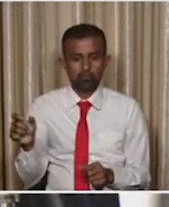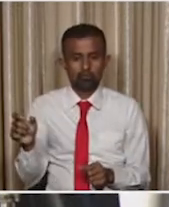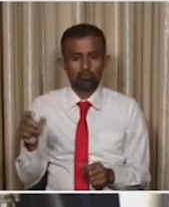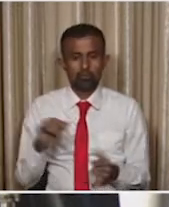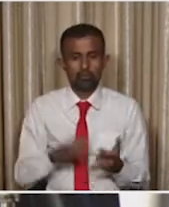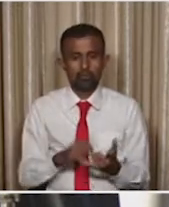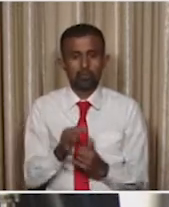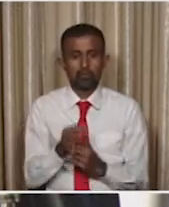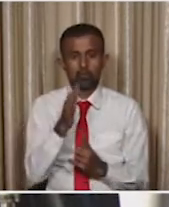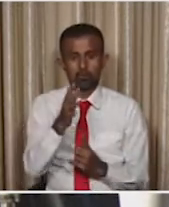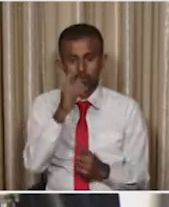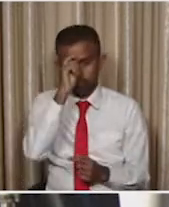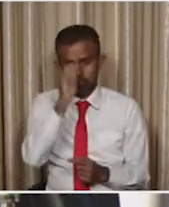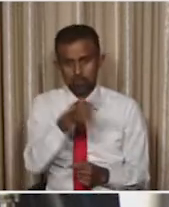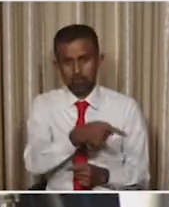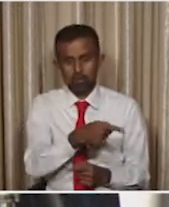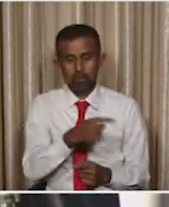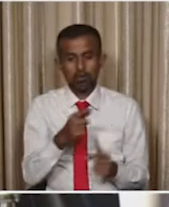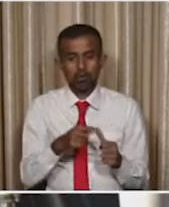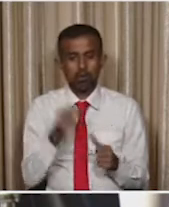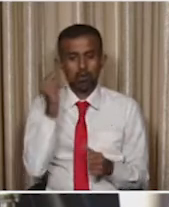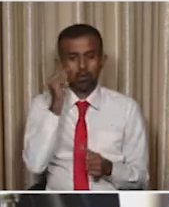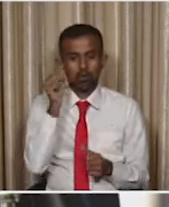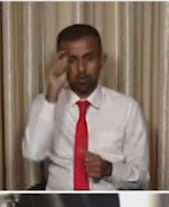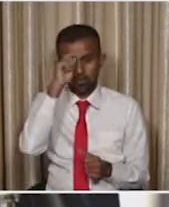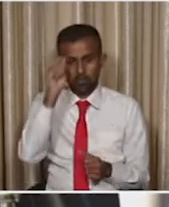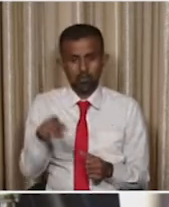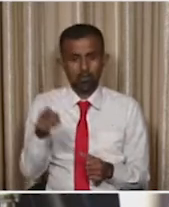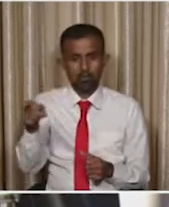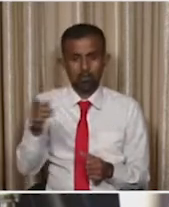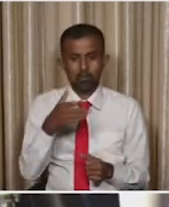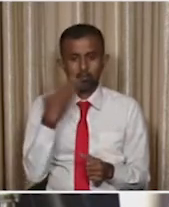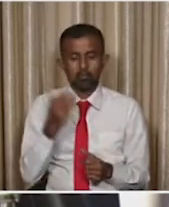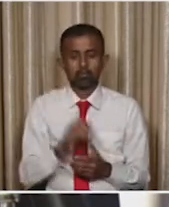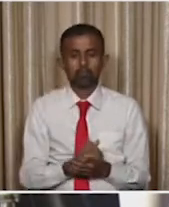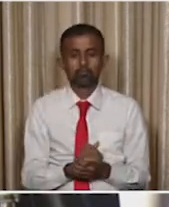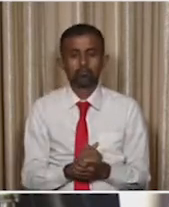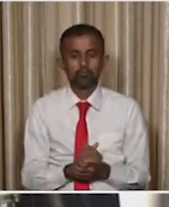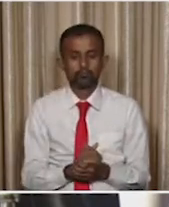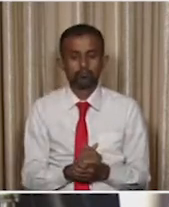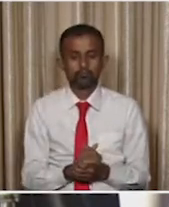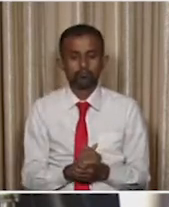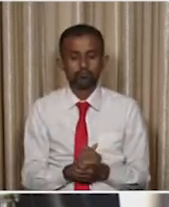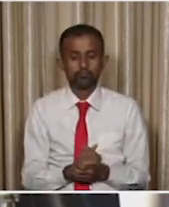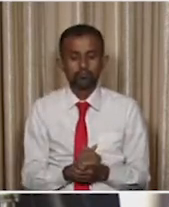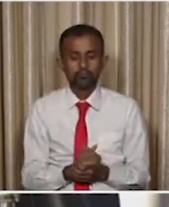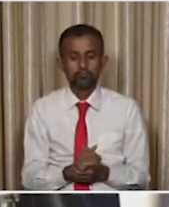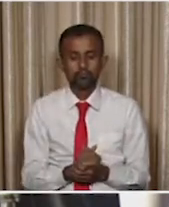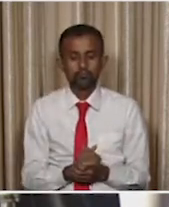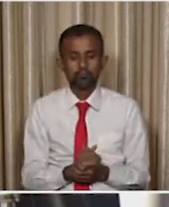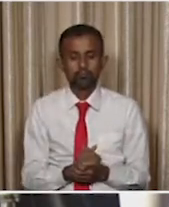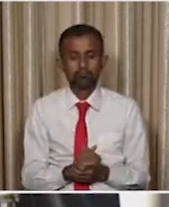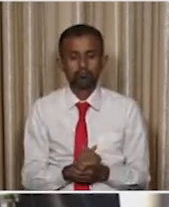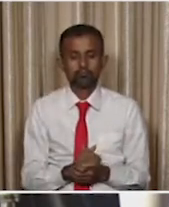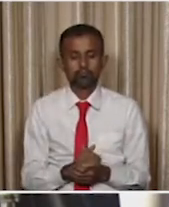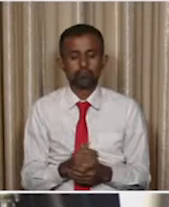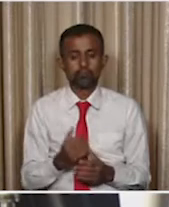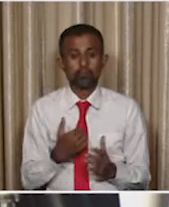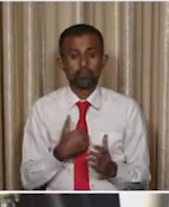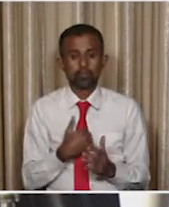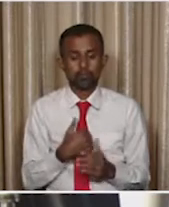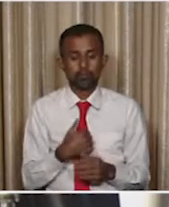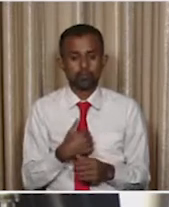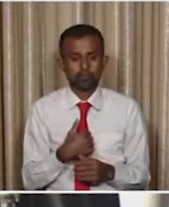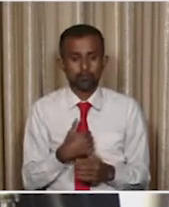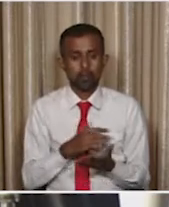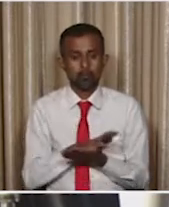திசாநாயகாவாக இருக்கலாம் அவர்களிடமும் நாங்கள் அந்த ஜனாதிபதி தேர்தல் நடைபெற தெரிவு நாடாளுமன்றத்திற்குள் நடைபெற இருந்த நேரத்திலே நாங்கள் எங்களுடைய நிலைப்பாடுகளை தெளிவாக